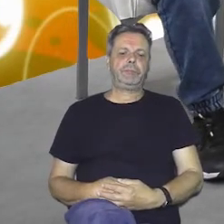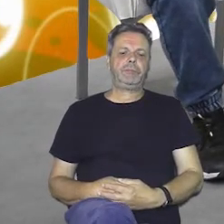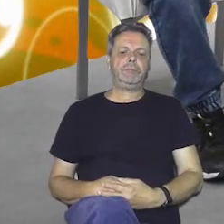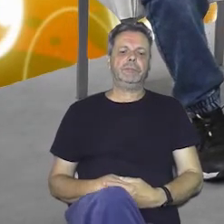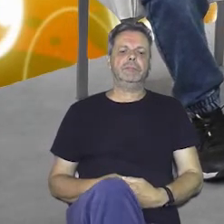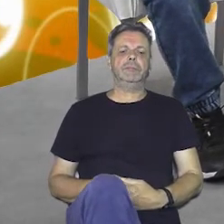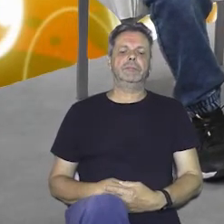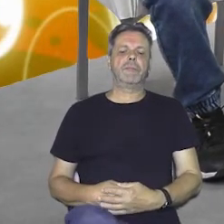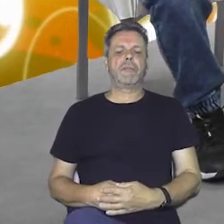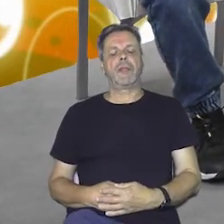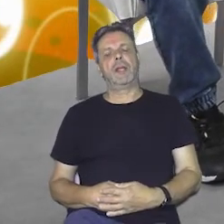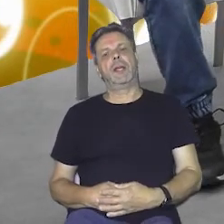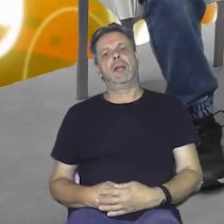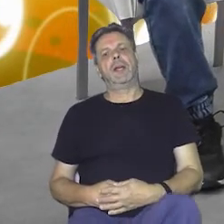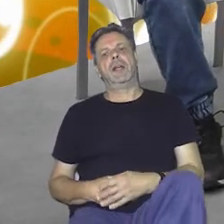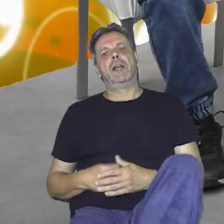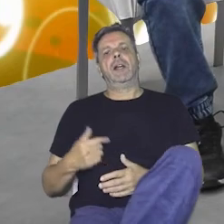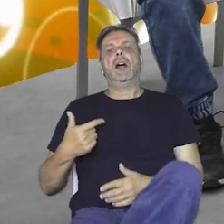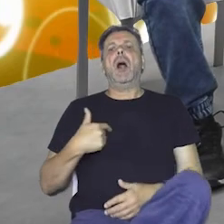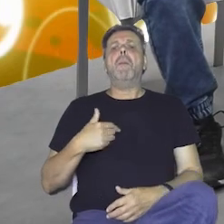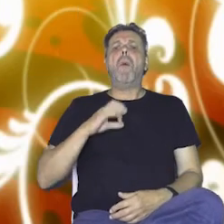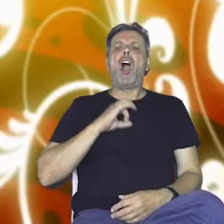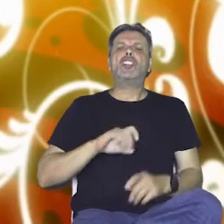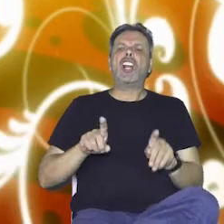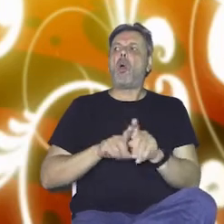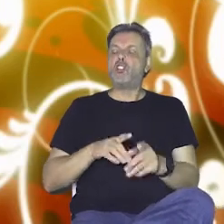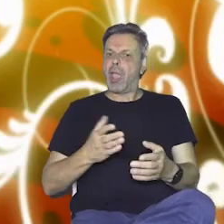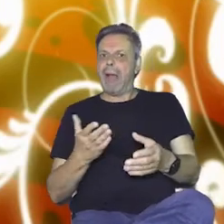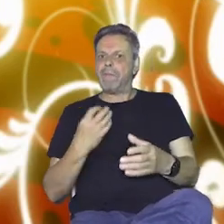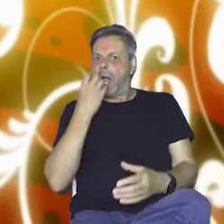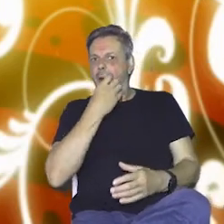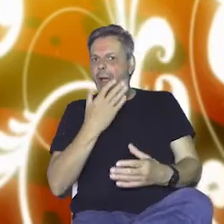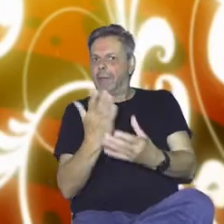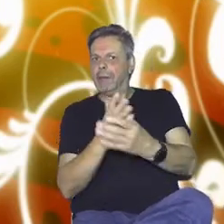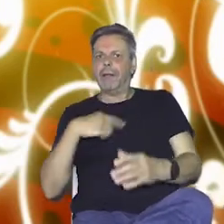malo piši. Da. I moja kćer ima na oca i